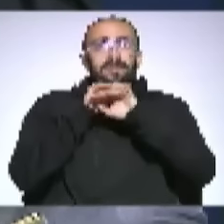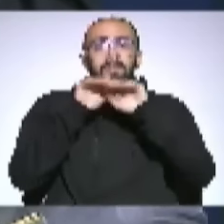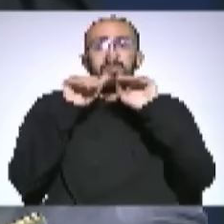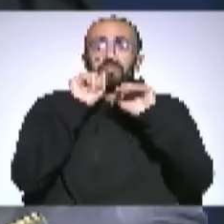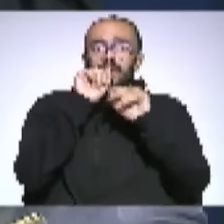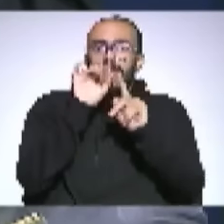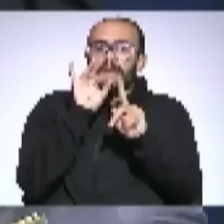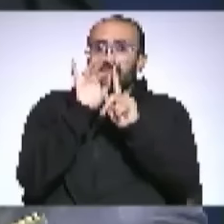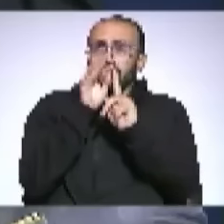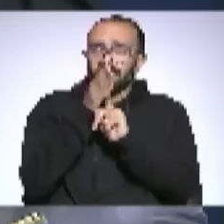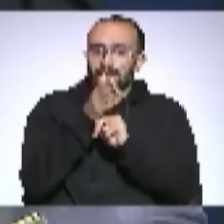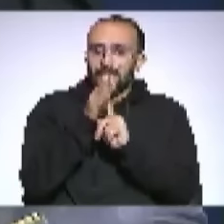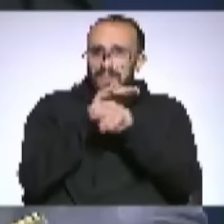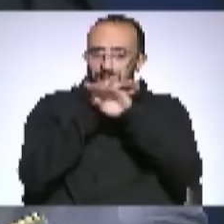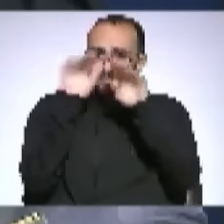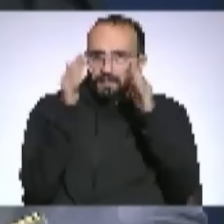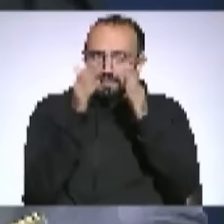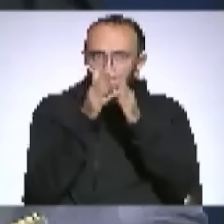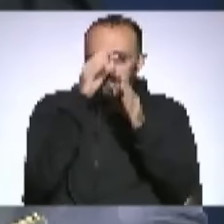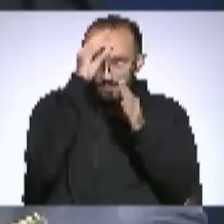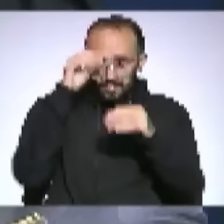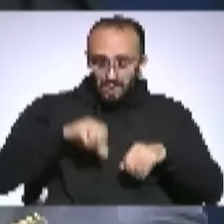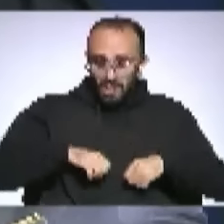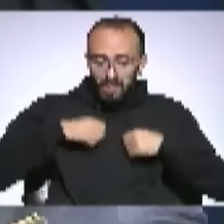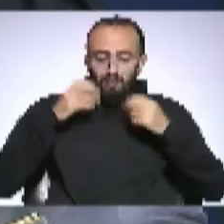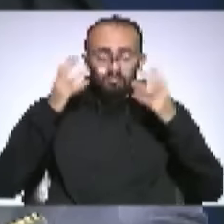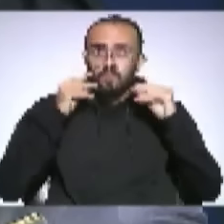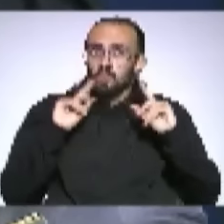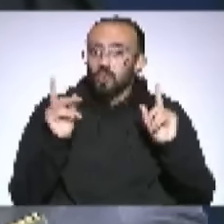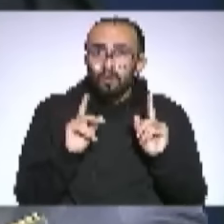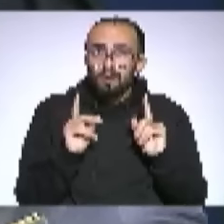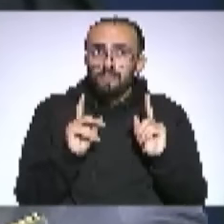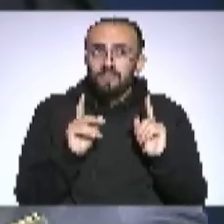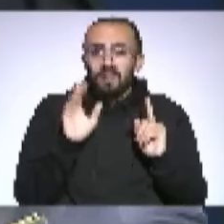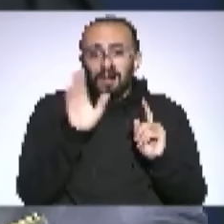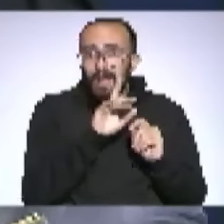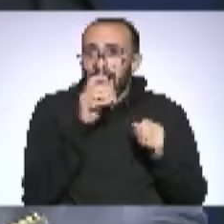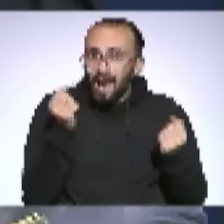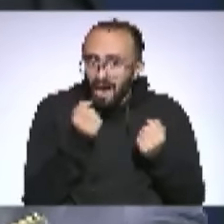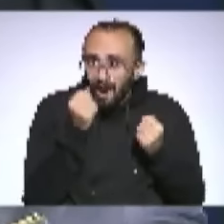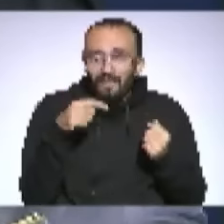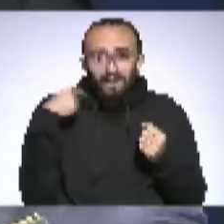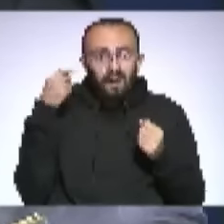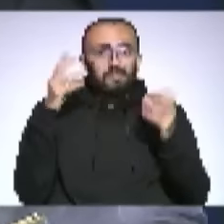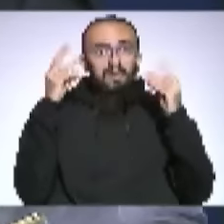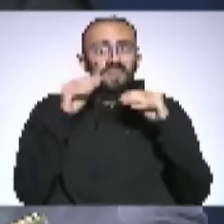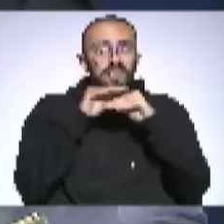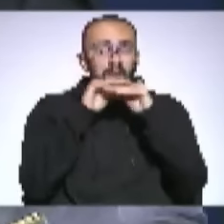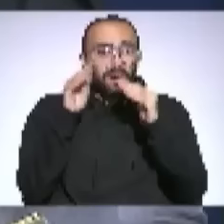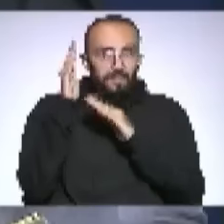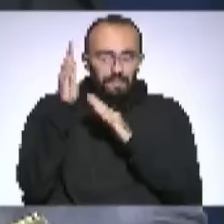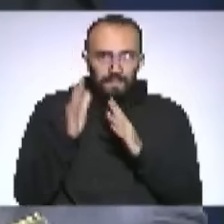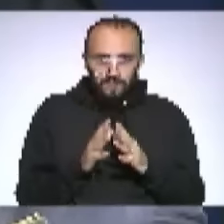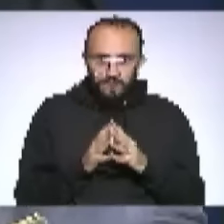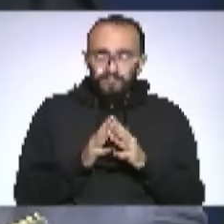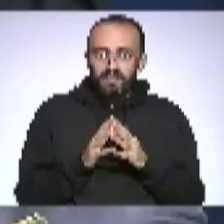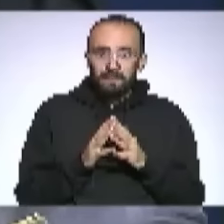الاساسي اذا كنت لم تعش سعيدا في زواجك على الاقل فكر في سعادتك الابديه